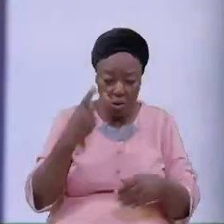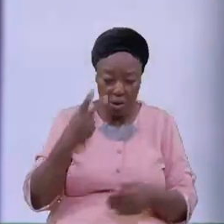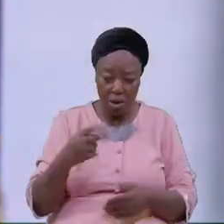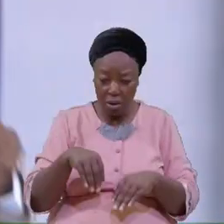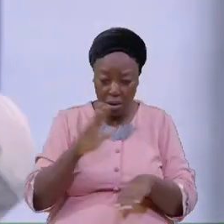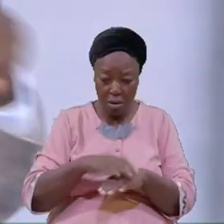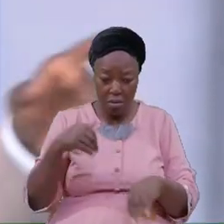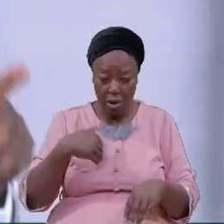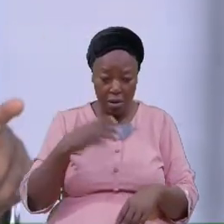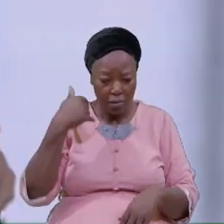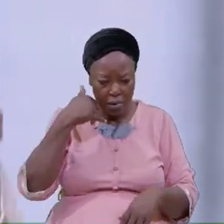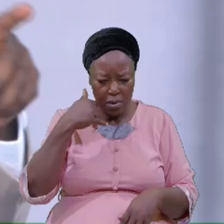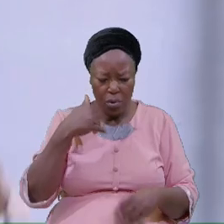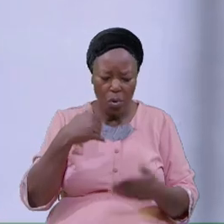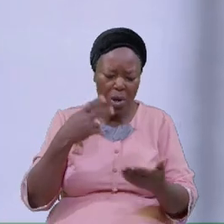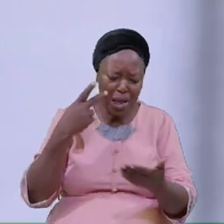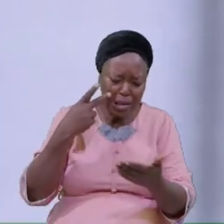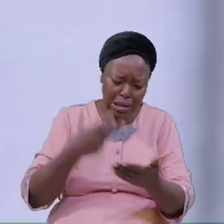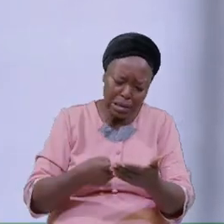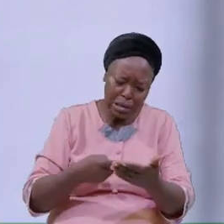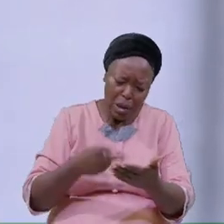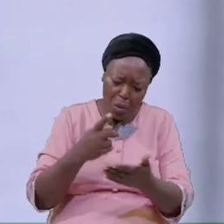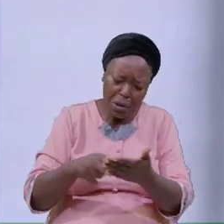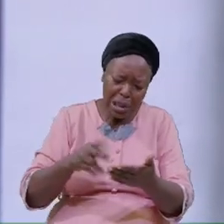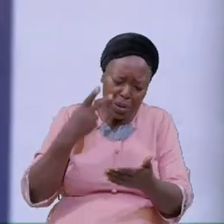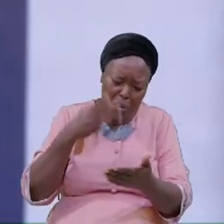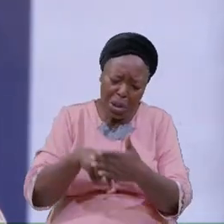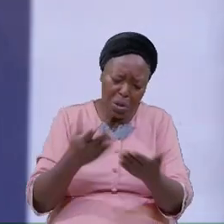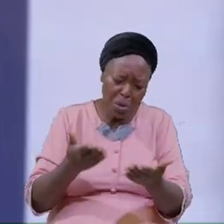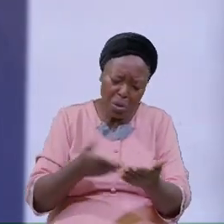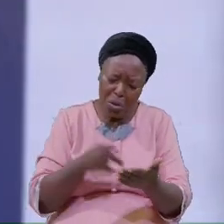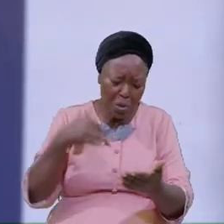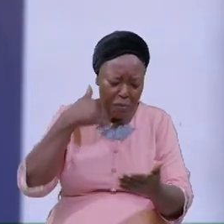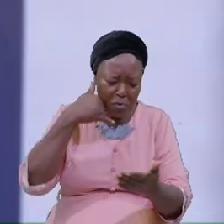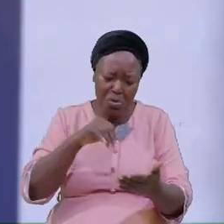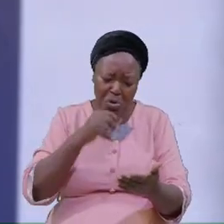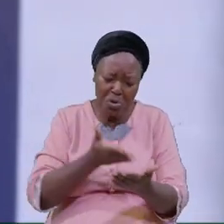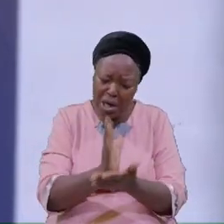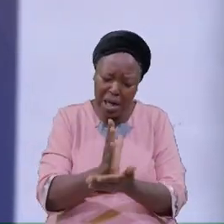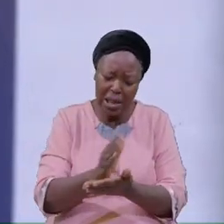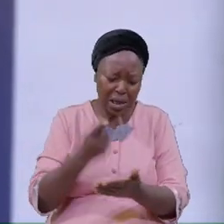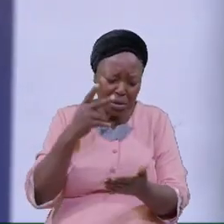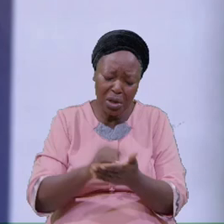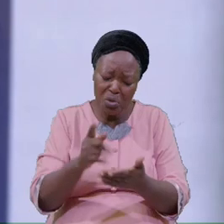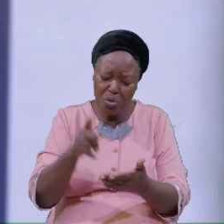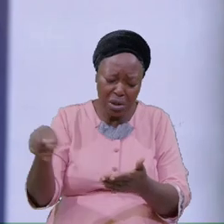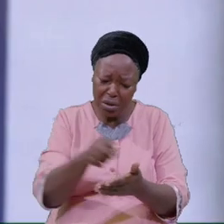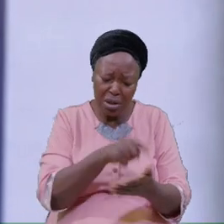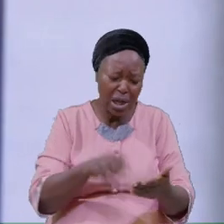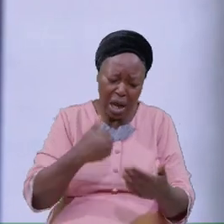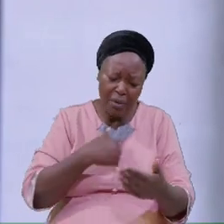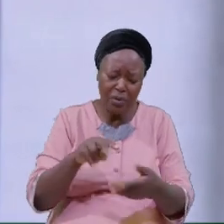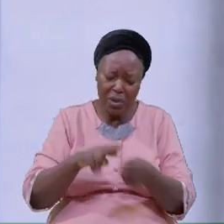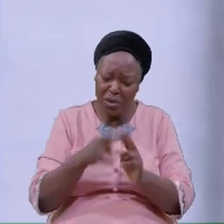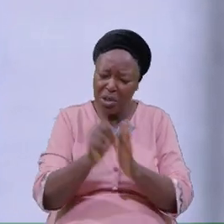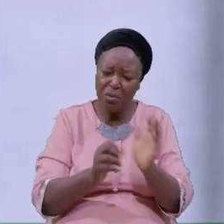illicit relationship going on between you and somebody else. Et ah, j'ai vu quelque chose sur le téléphone. J'ai